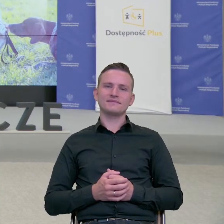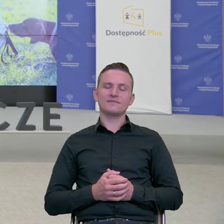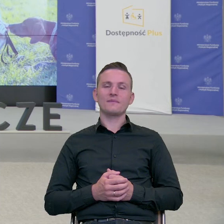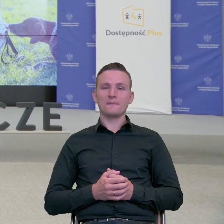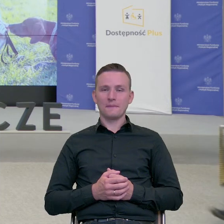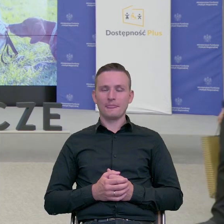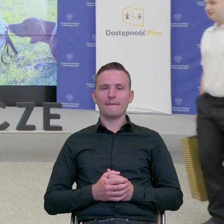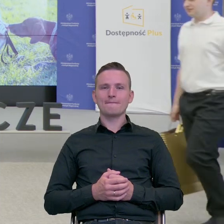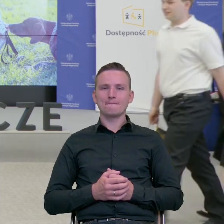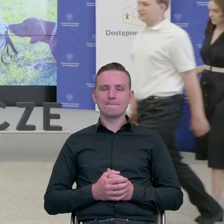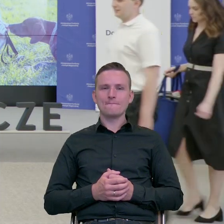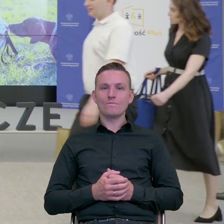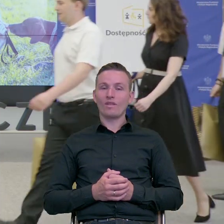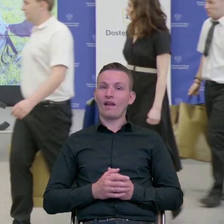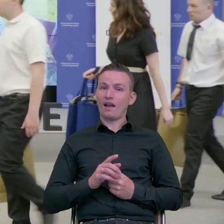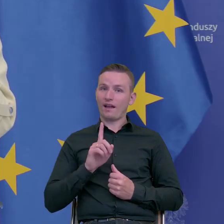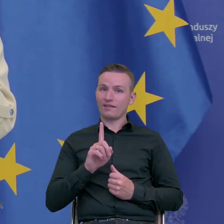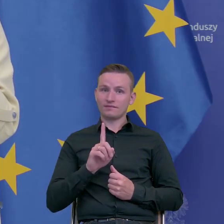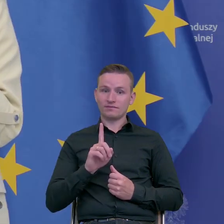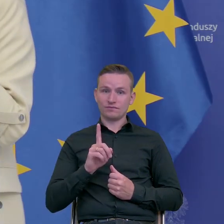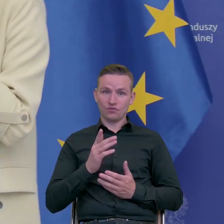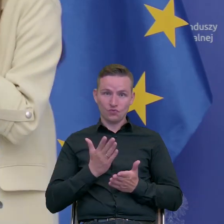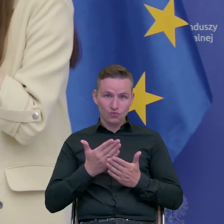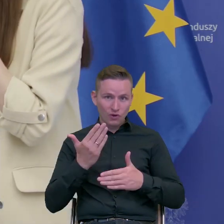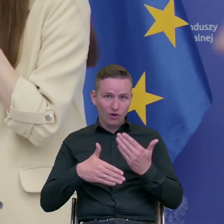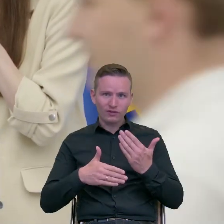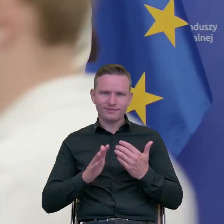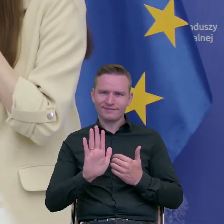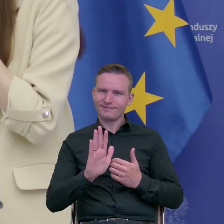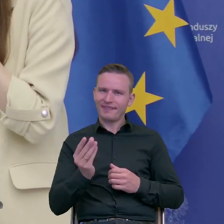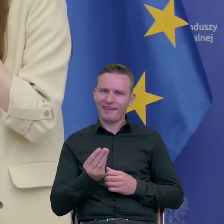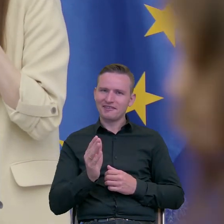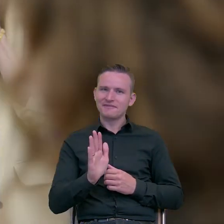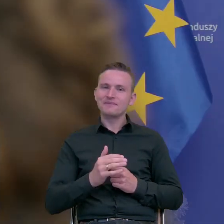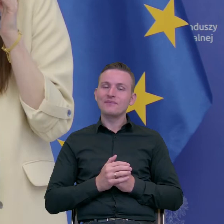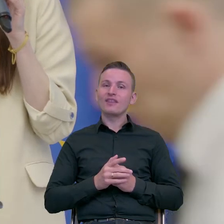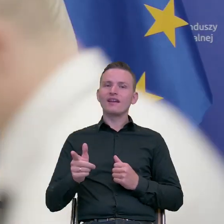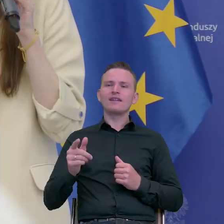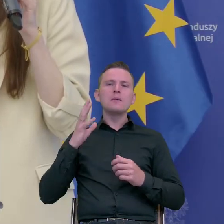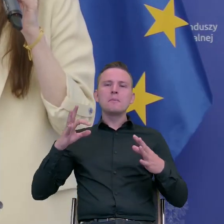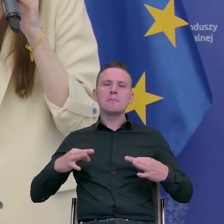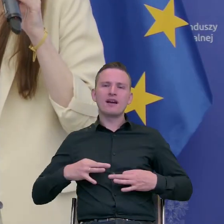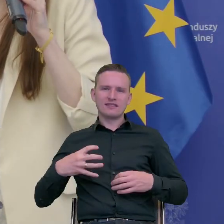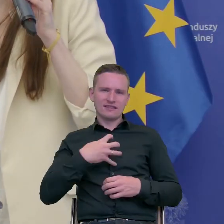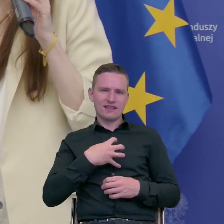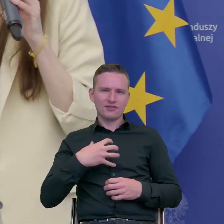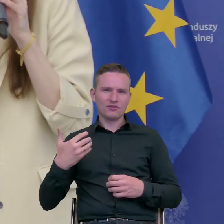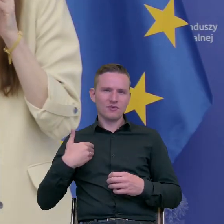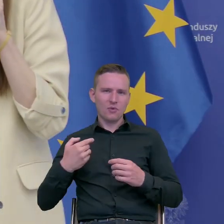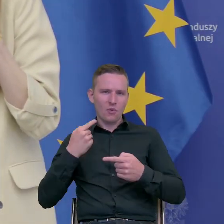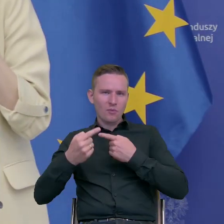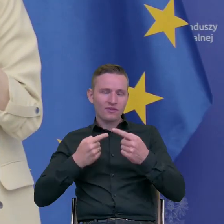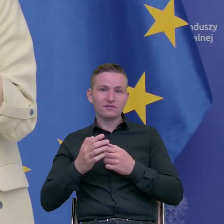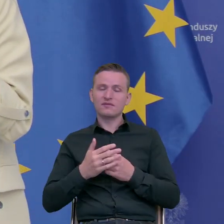Moi drodzy, to jeszcze nie, to jednak nie koniec, bo tak jak tutaj pani dyrektor powiedziała, mieliśmy ogromny problem z